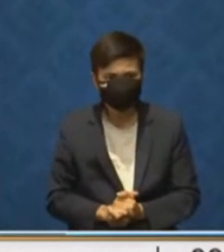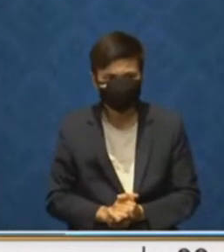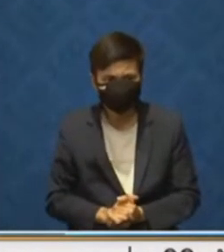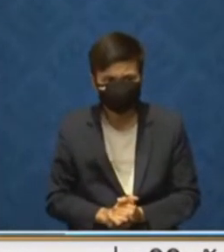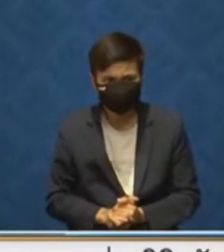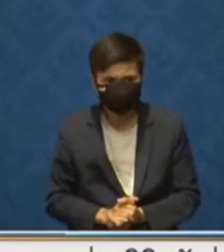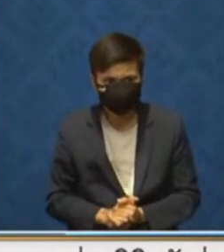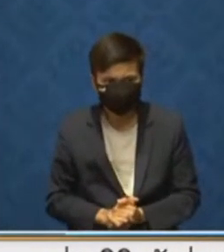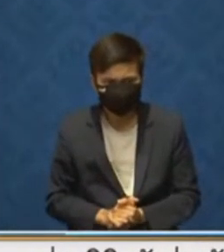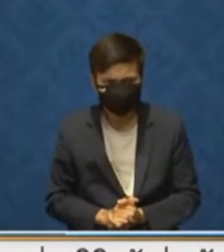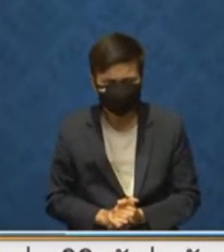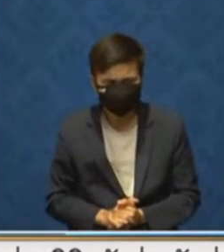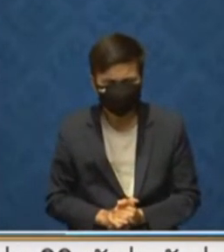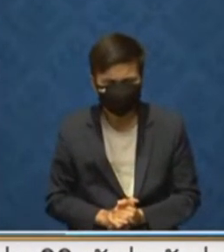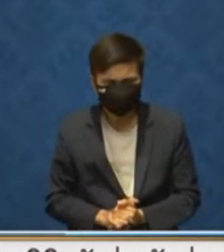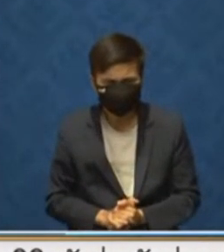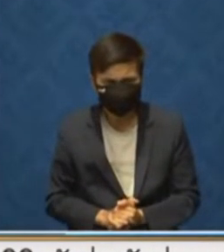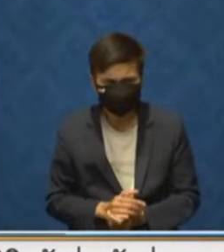เบื่อ